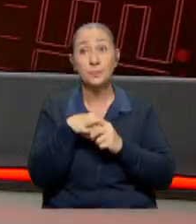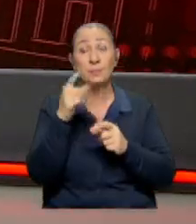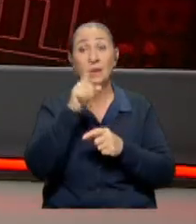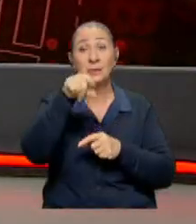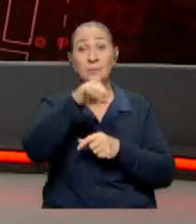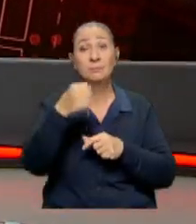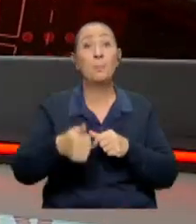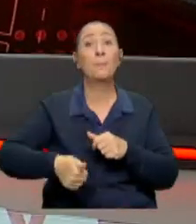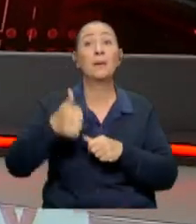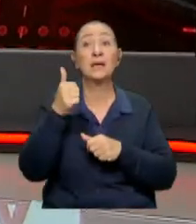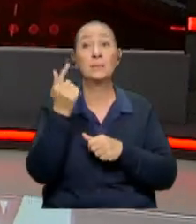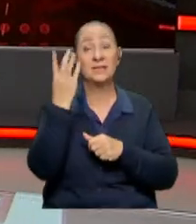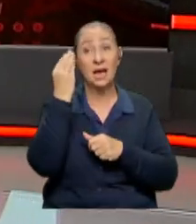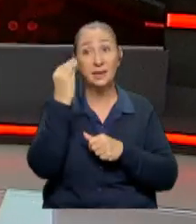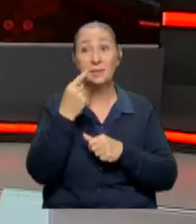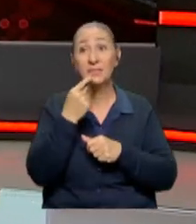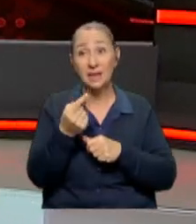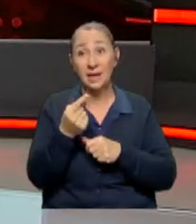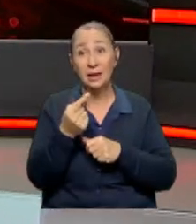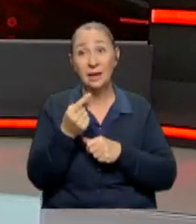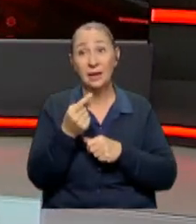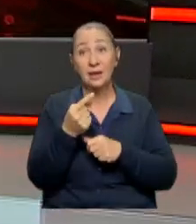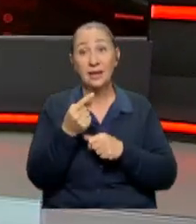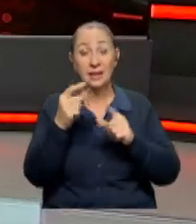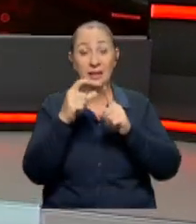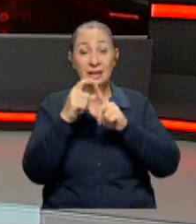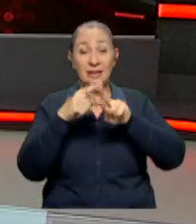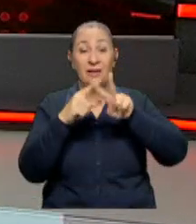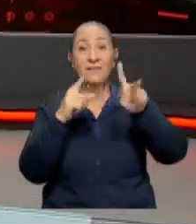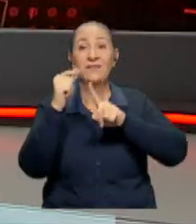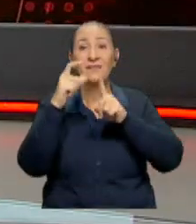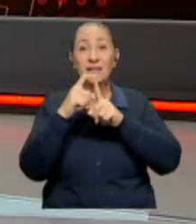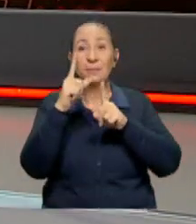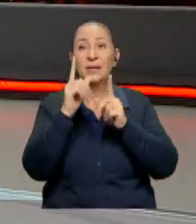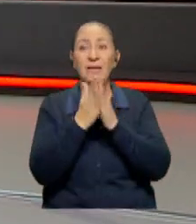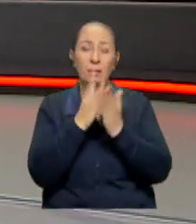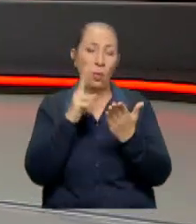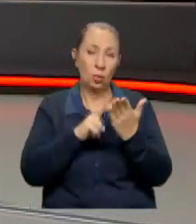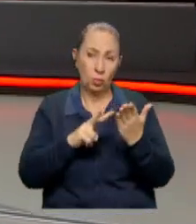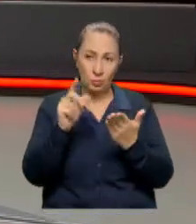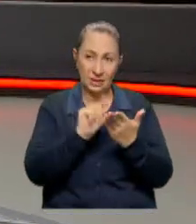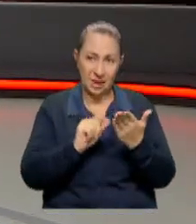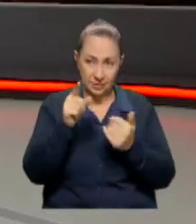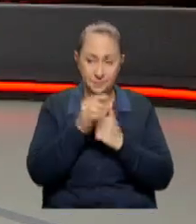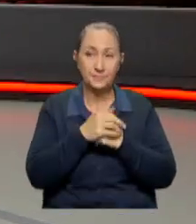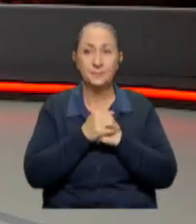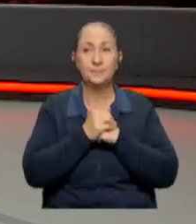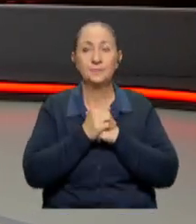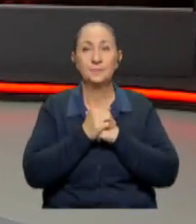Hazine ve Maliye Bakanı'nı biraz anlayabileyim diye David Helfand'ın bir kitabını okudum.